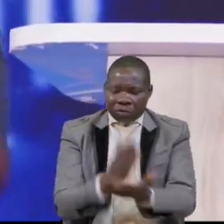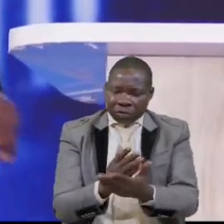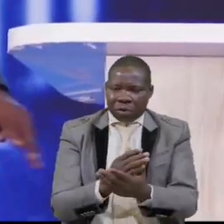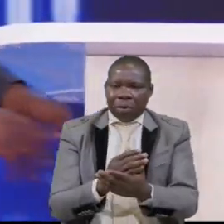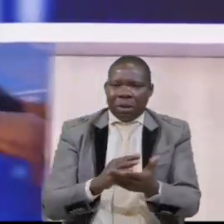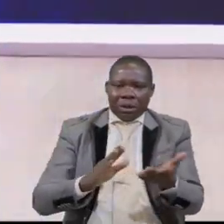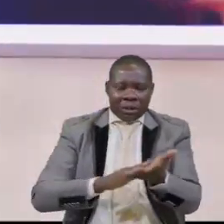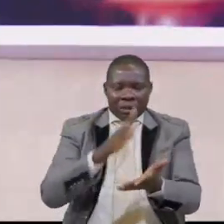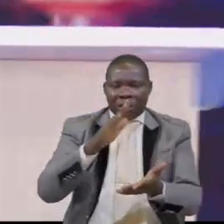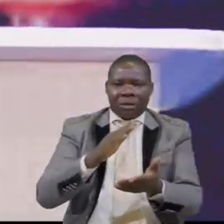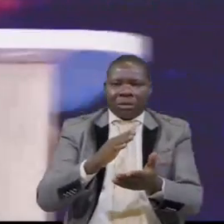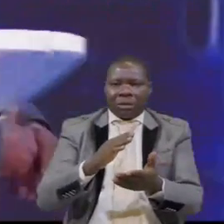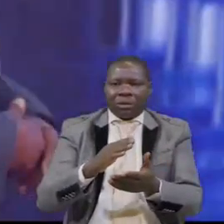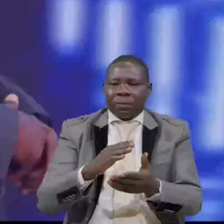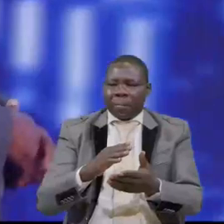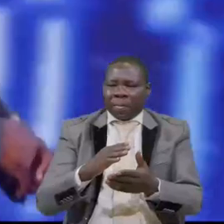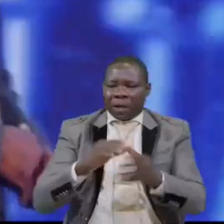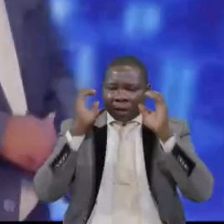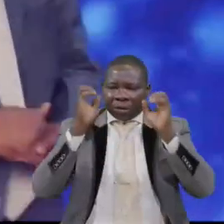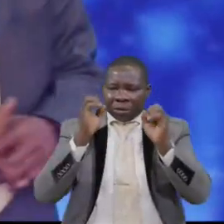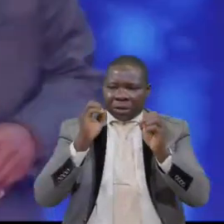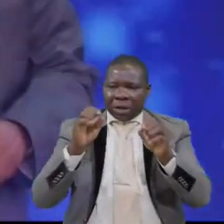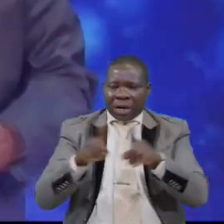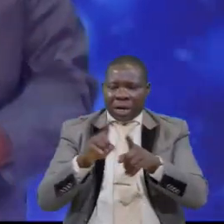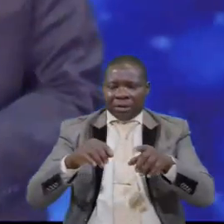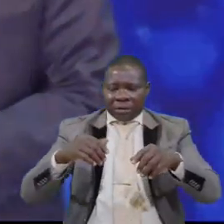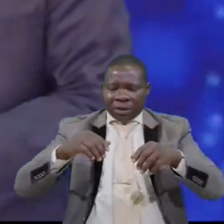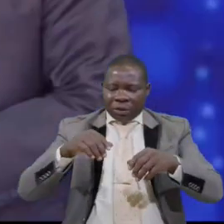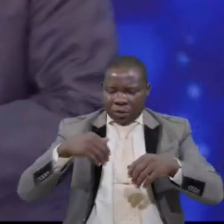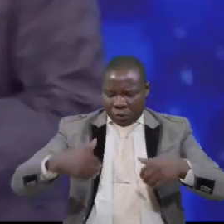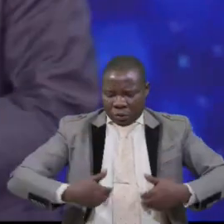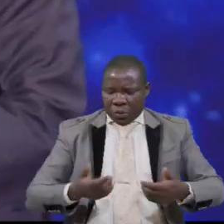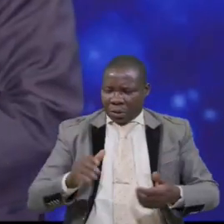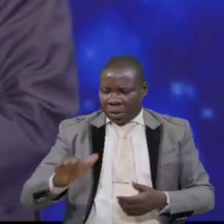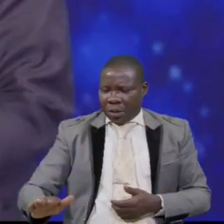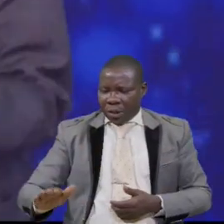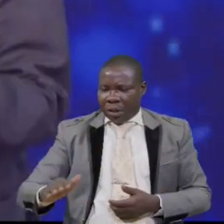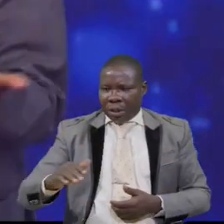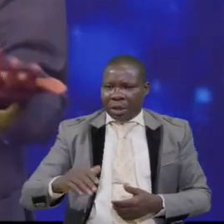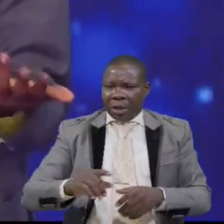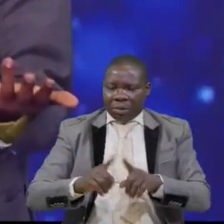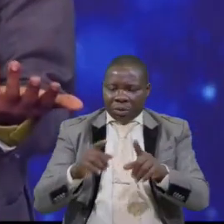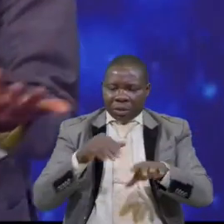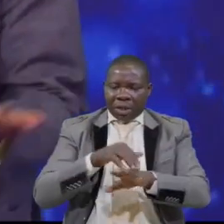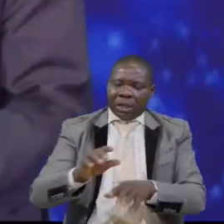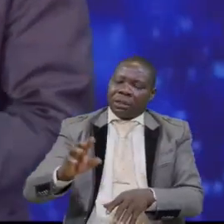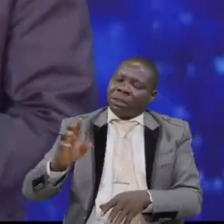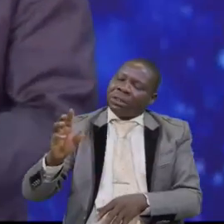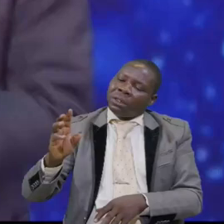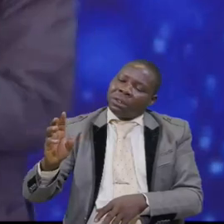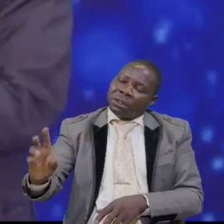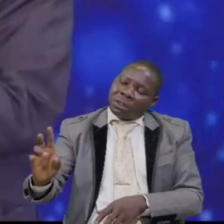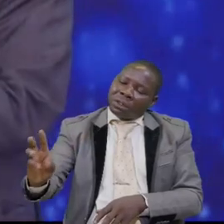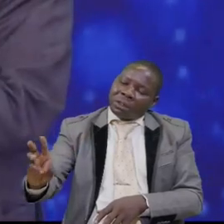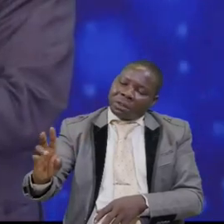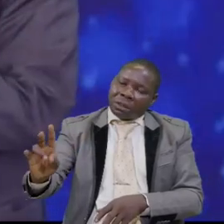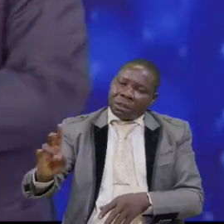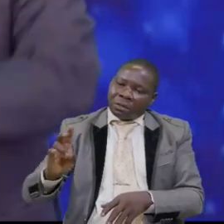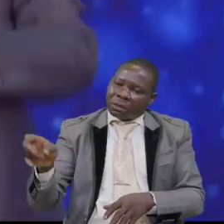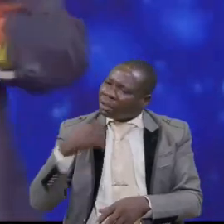cessé arrêtter au secondaire mais à 67 ans il s'est dit pourquoi qu'est-ce qui m'arrive le